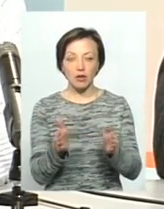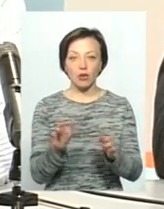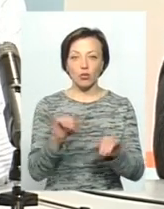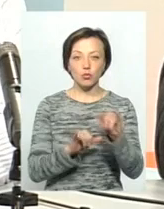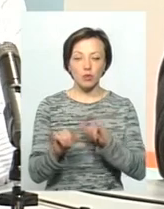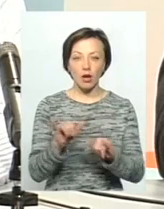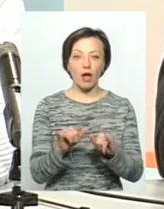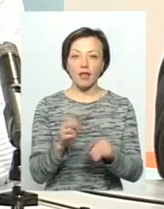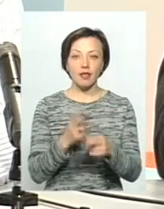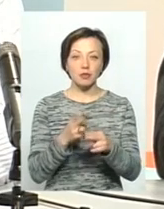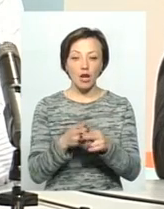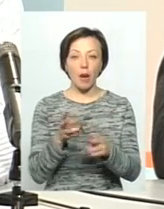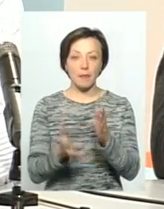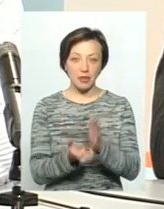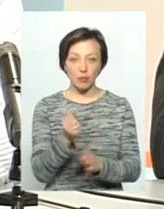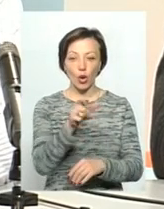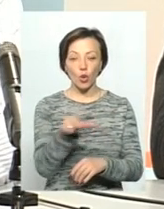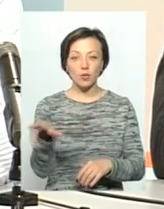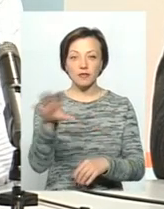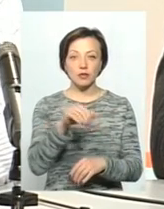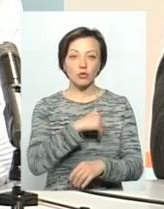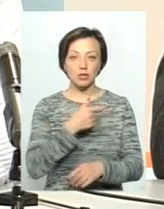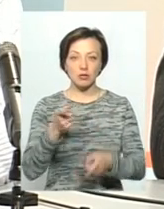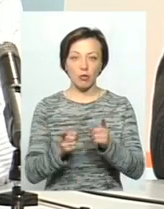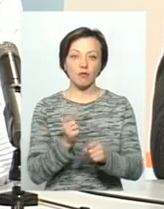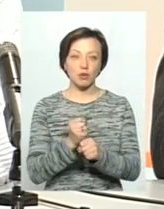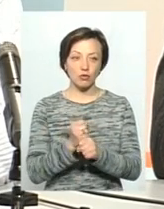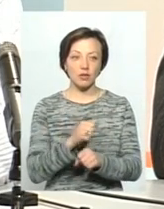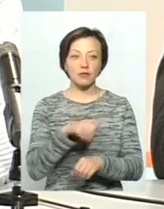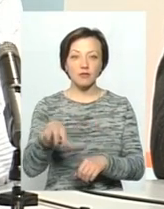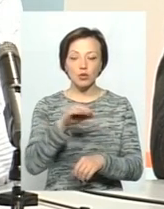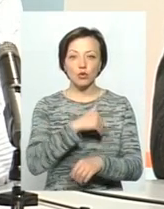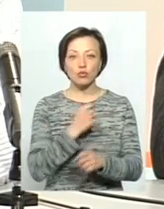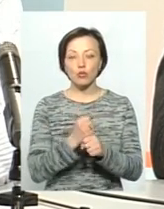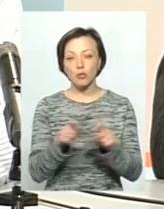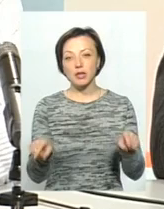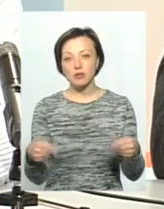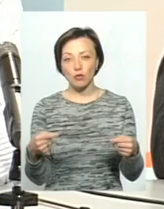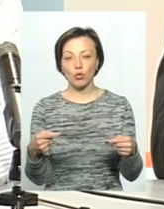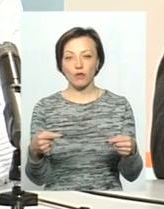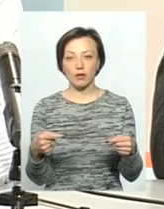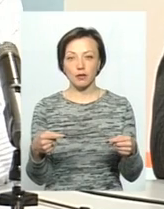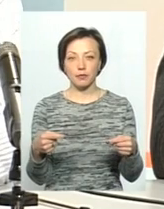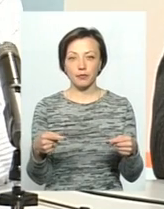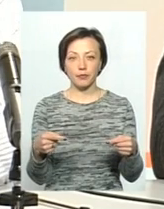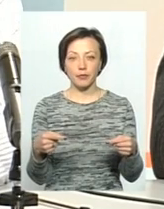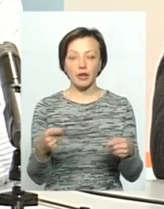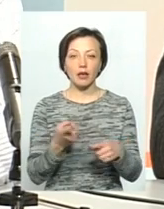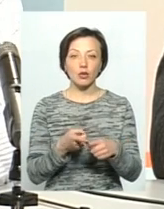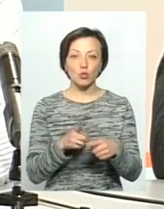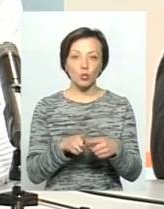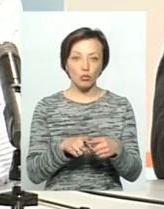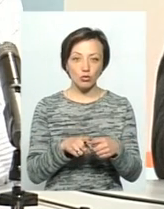не мішати, а підтримувати. Люди всі хочуть насправді працювати, всі хочуть щось робити, створювати. Тому